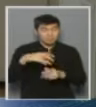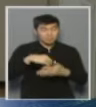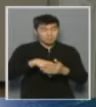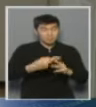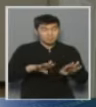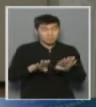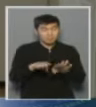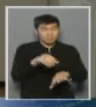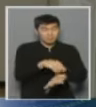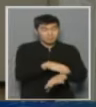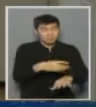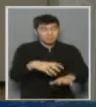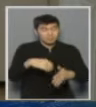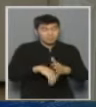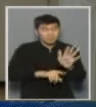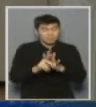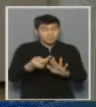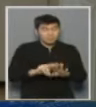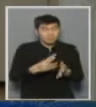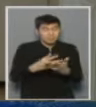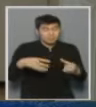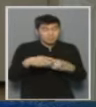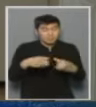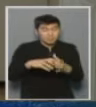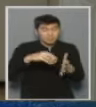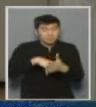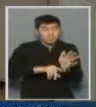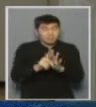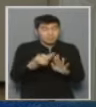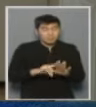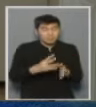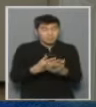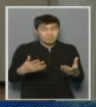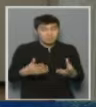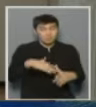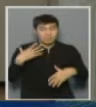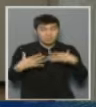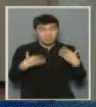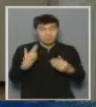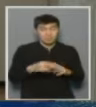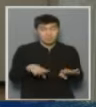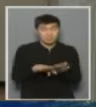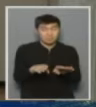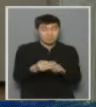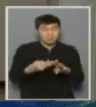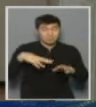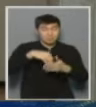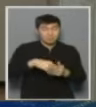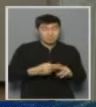письмо от акима Атырауской области. Я очень рад и желаю всем